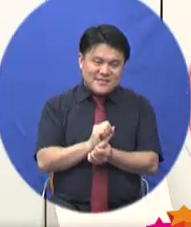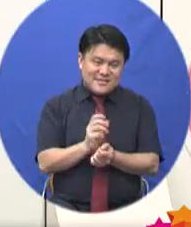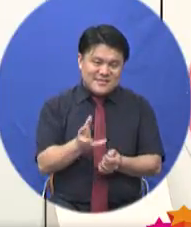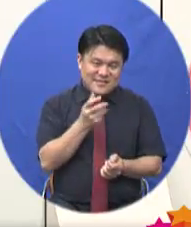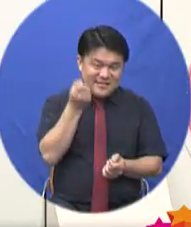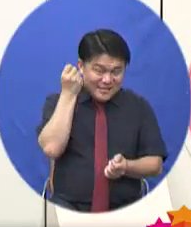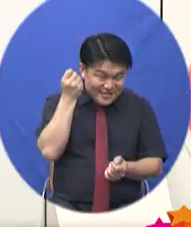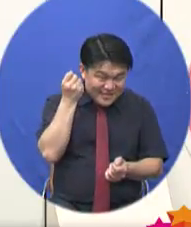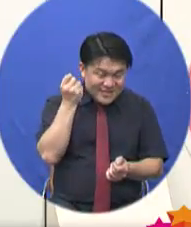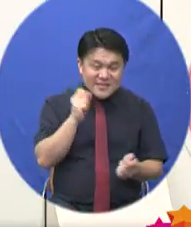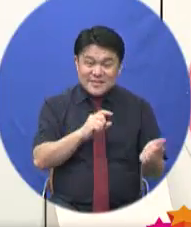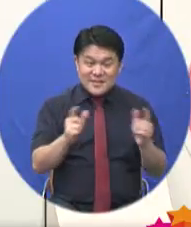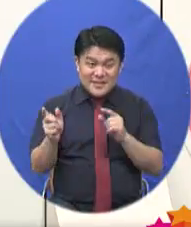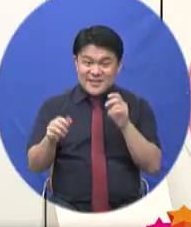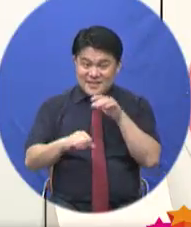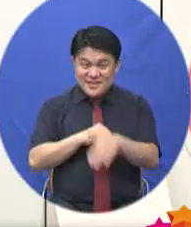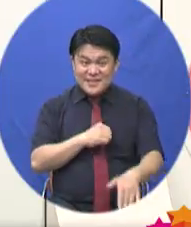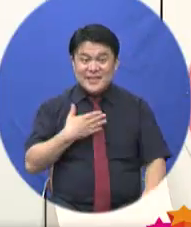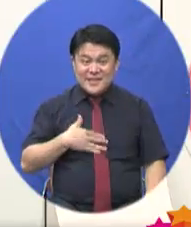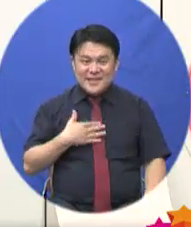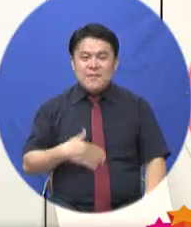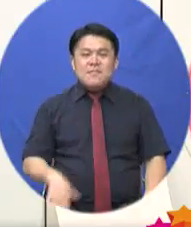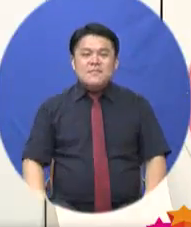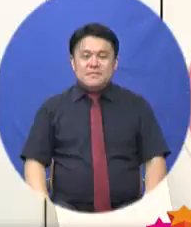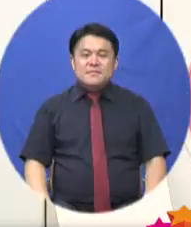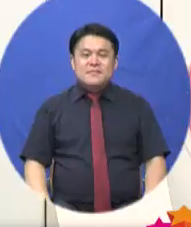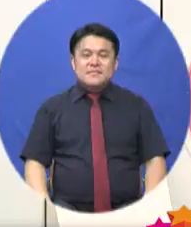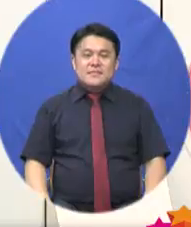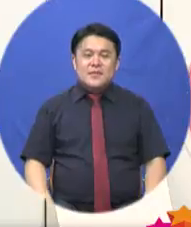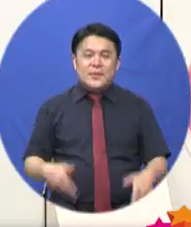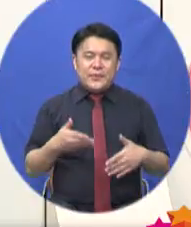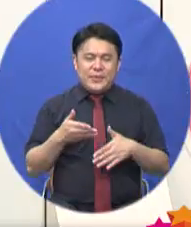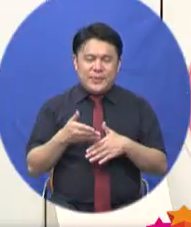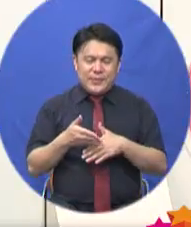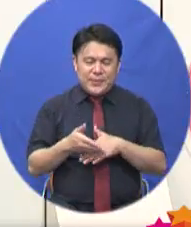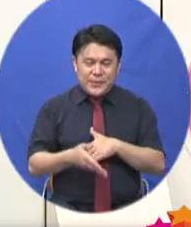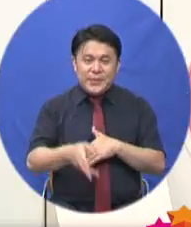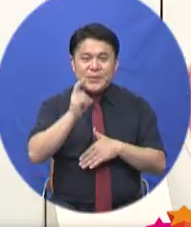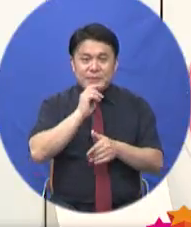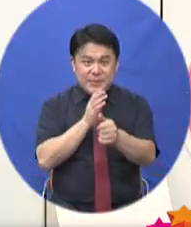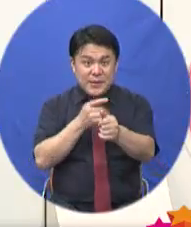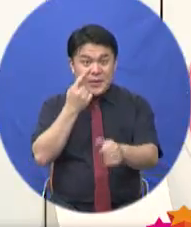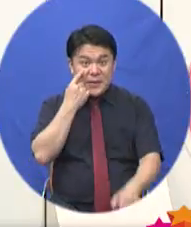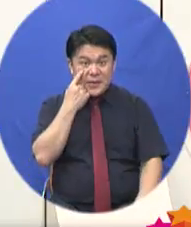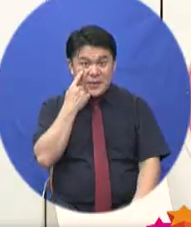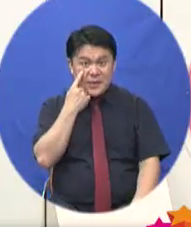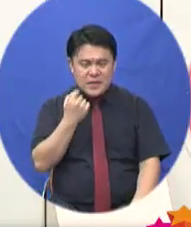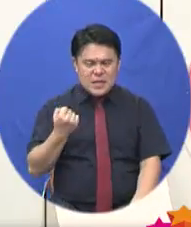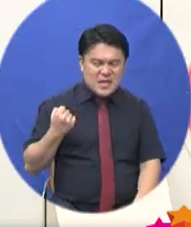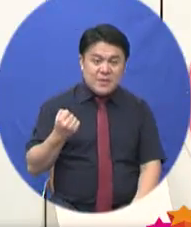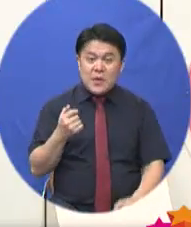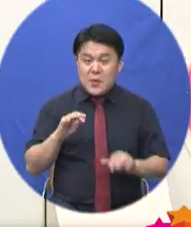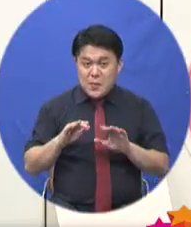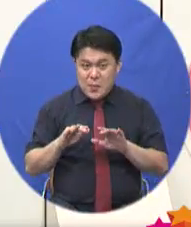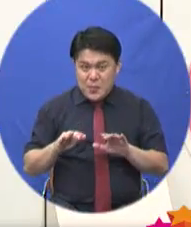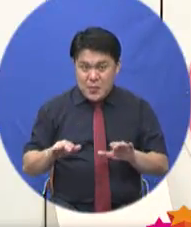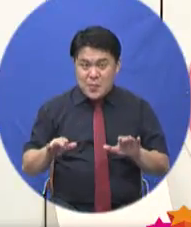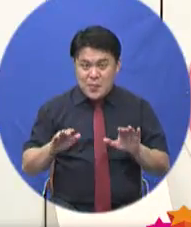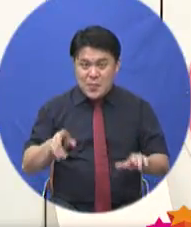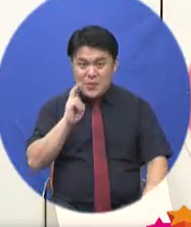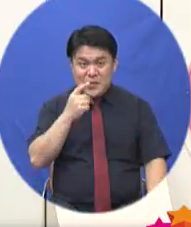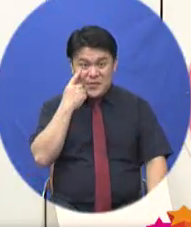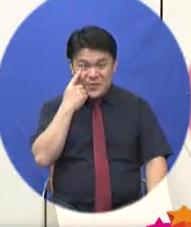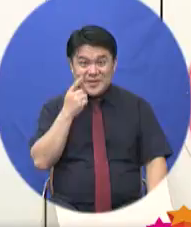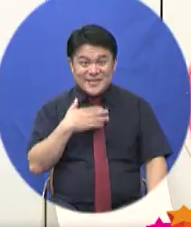전복을 따랴 이렇게 내노래를 해서 예. 산천히 부르세요. 그러면 틀림없이 기가 막힌 노래가 될